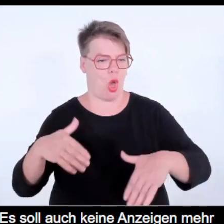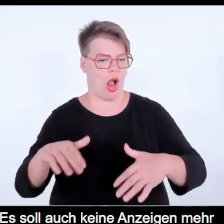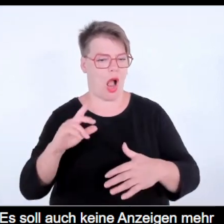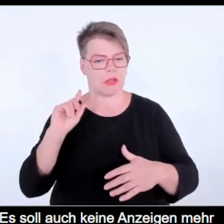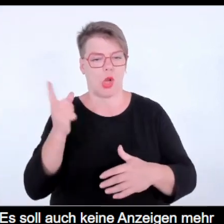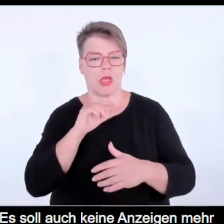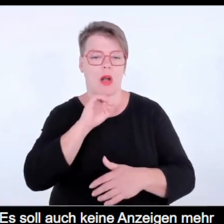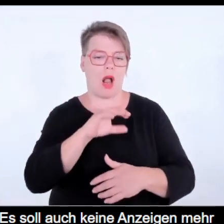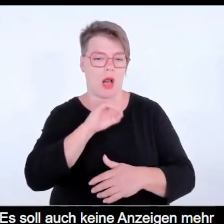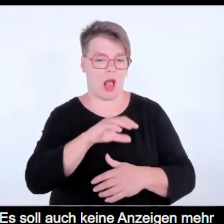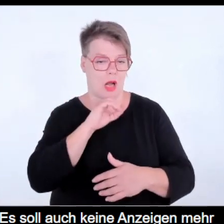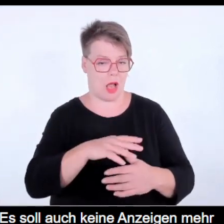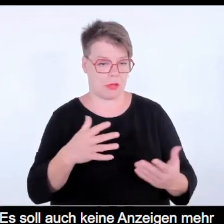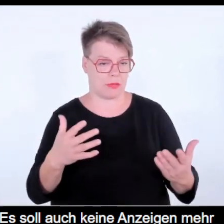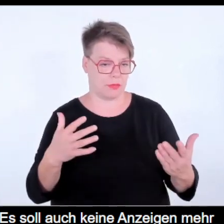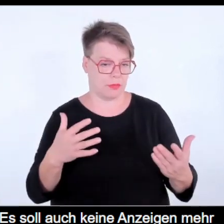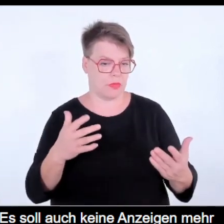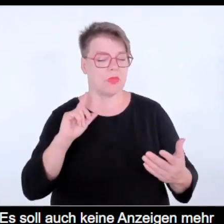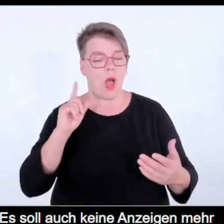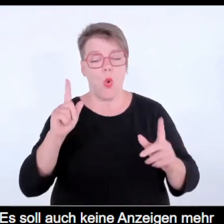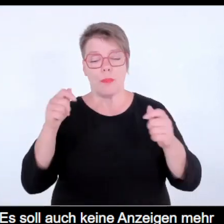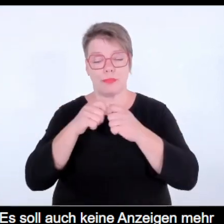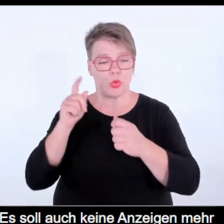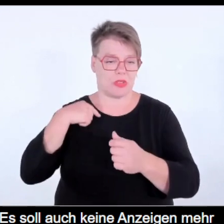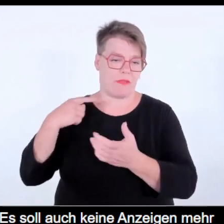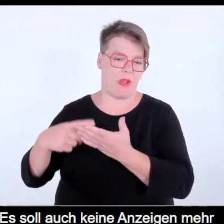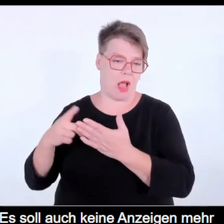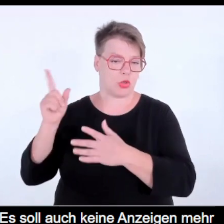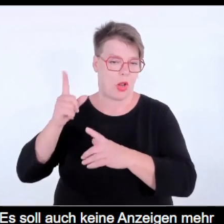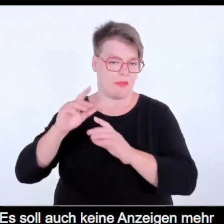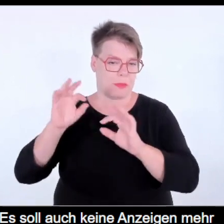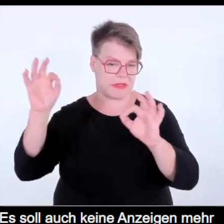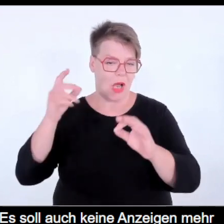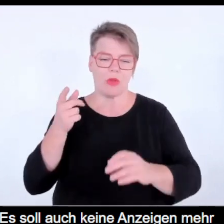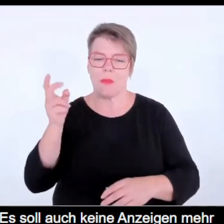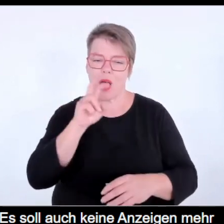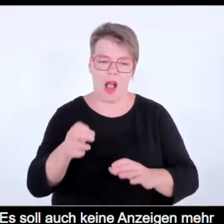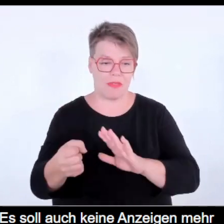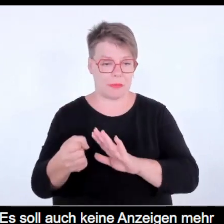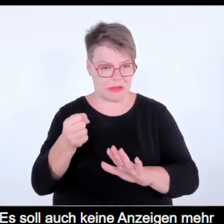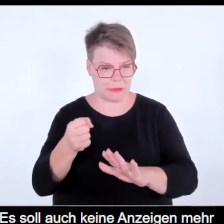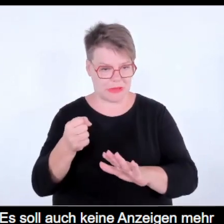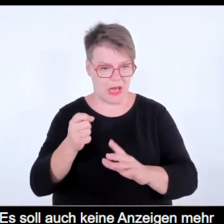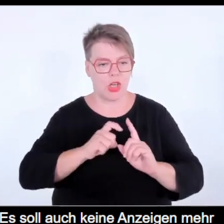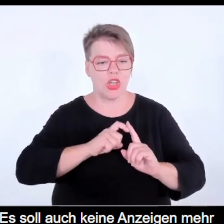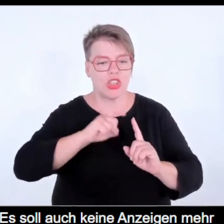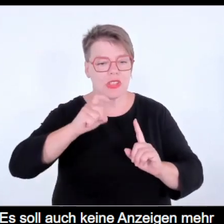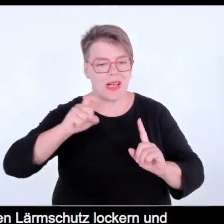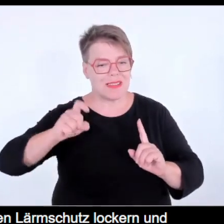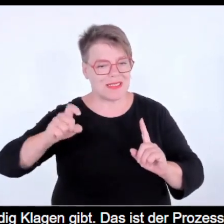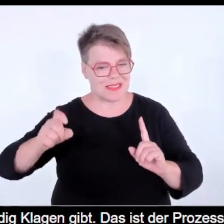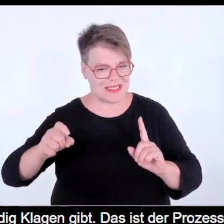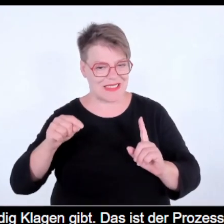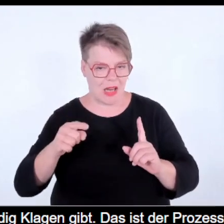Sonderrechte für NGOs in unserem Land. Das sind jetzt schon ziemlich weitreichende Vorschläge, die wir da machen. Der Minister, der